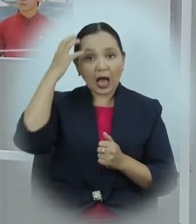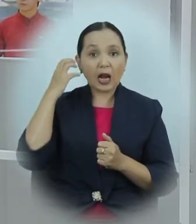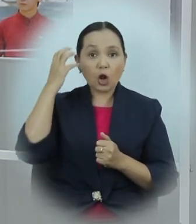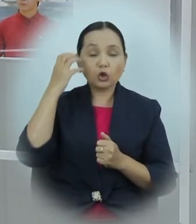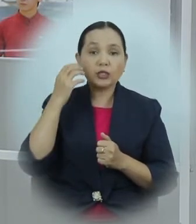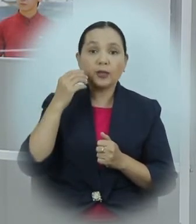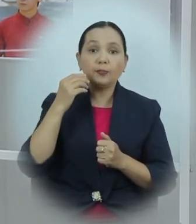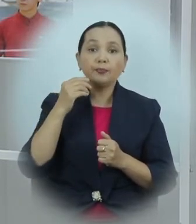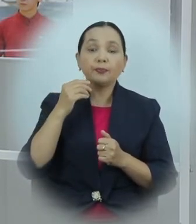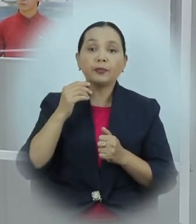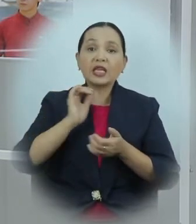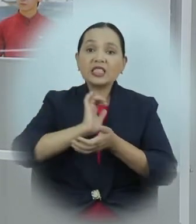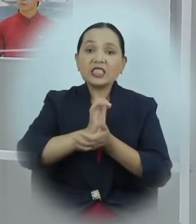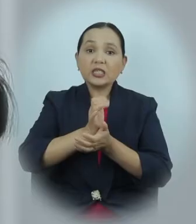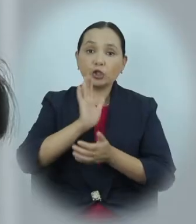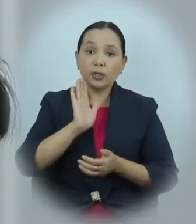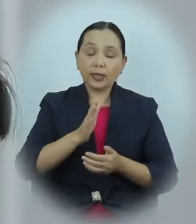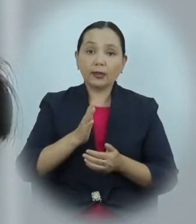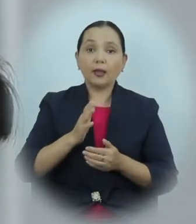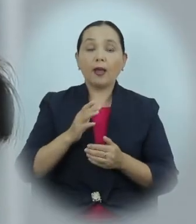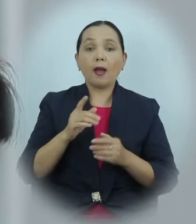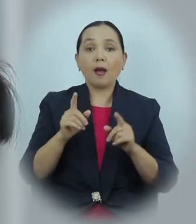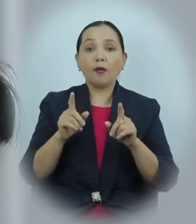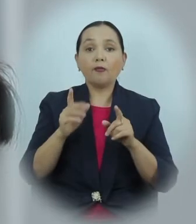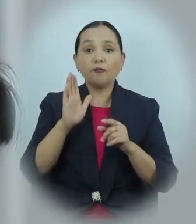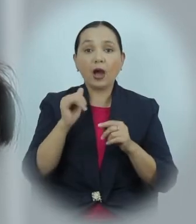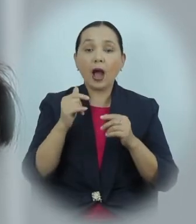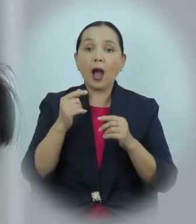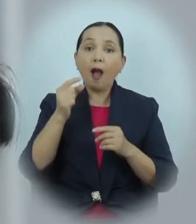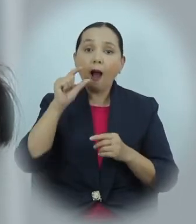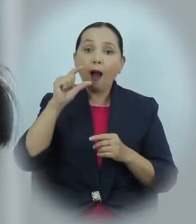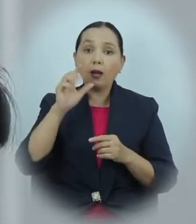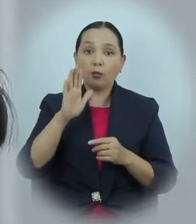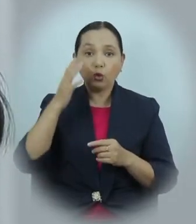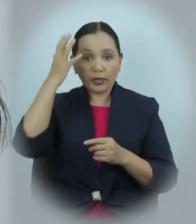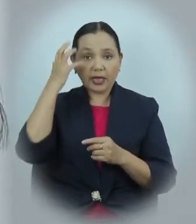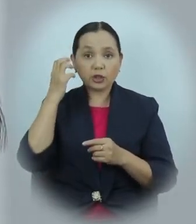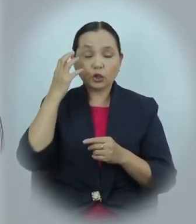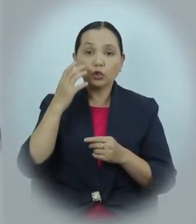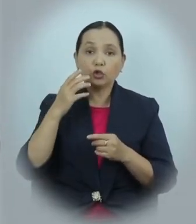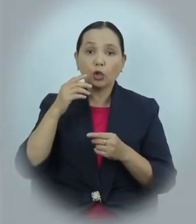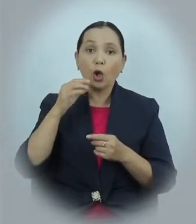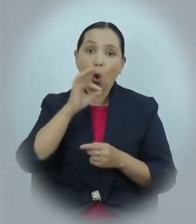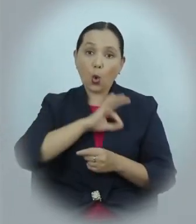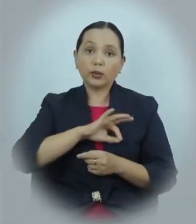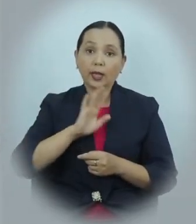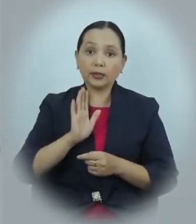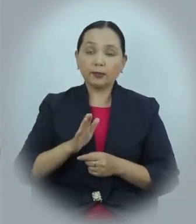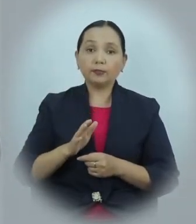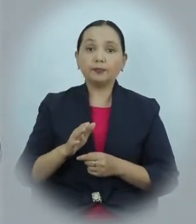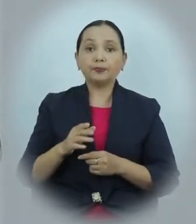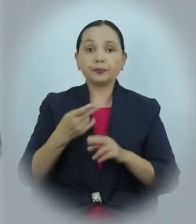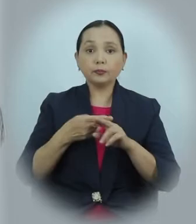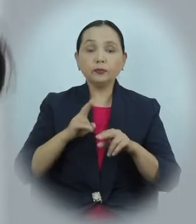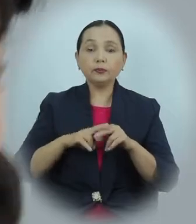zichligi, ya'ni soch tuk taraflariga va keng qalin bo'lgan soch tuklariga mo'ljallangan. Bularni